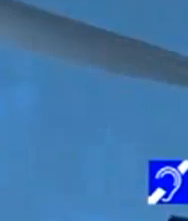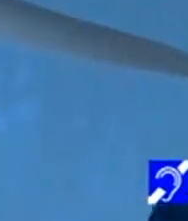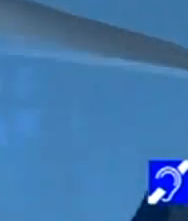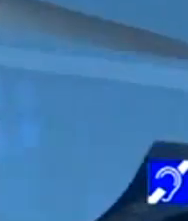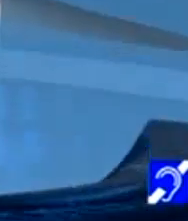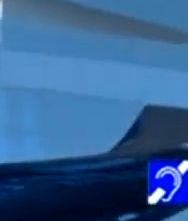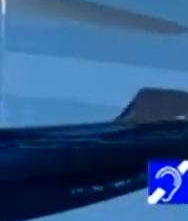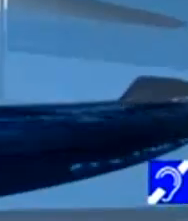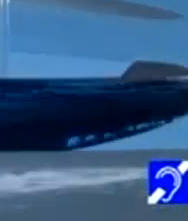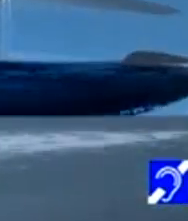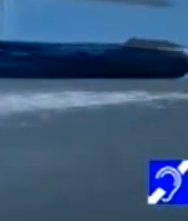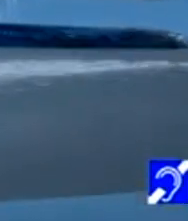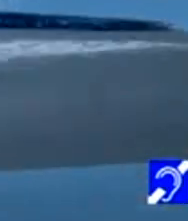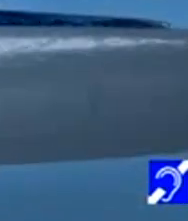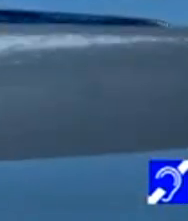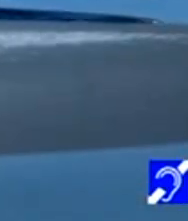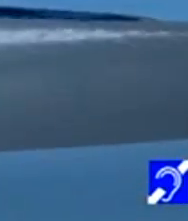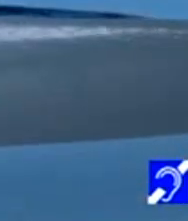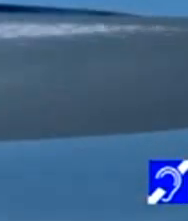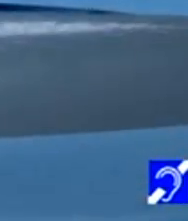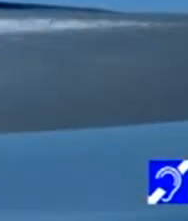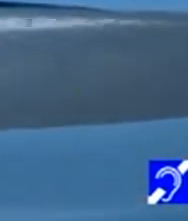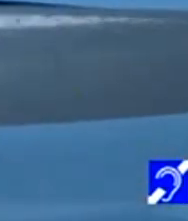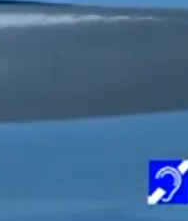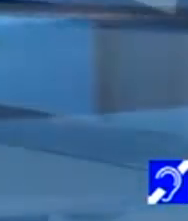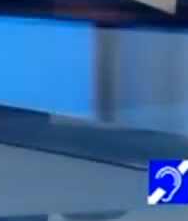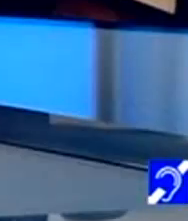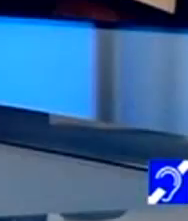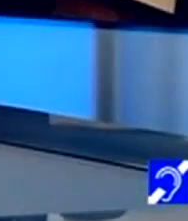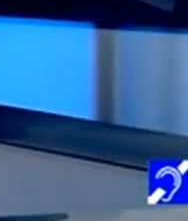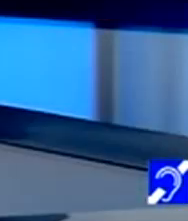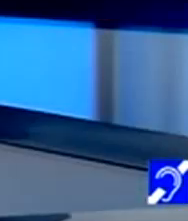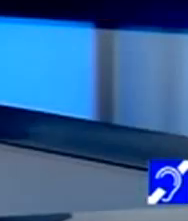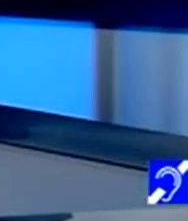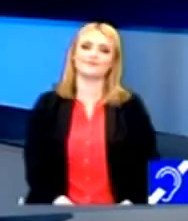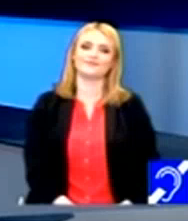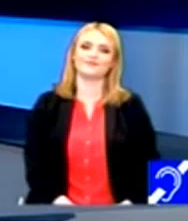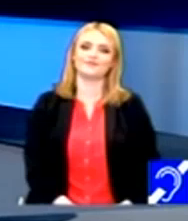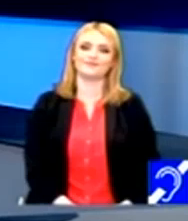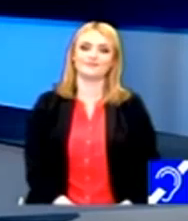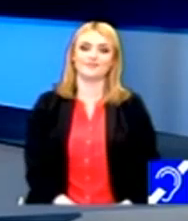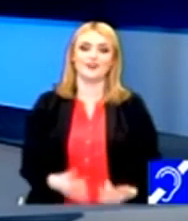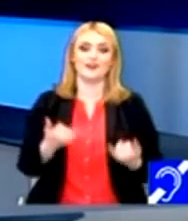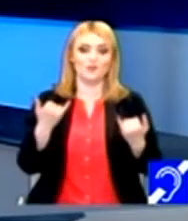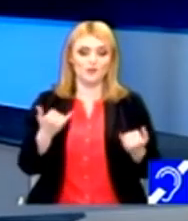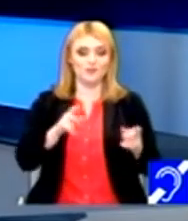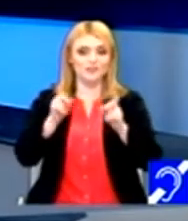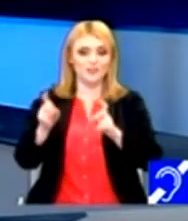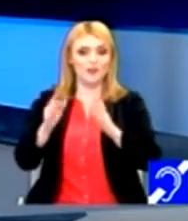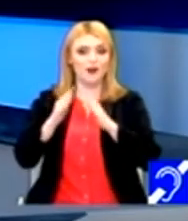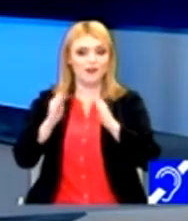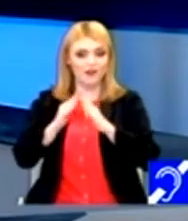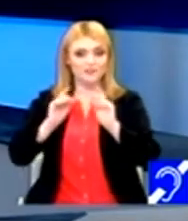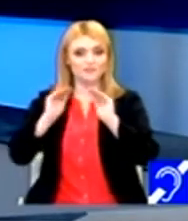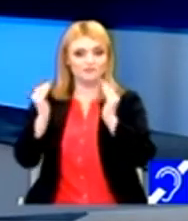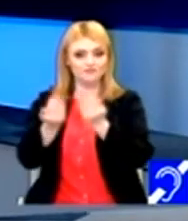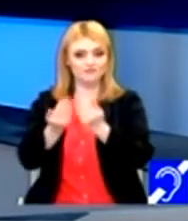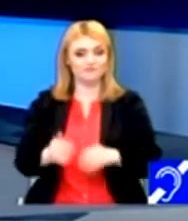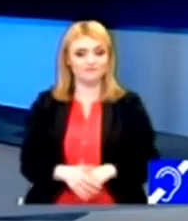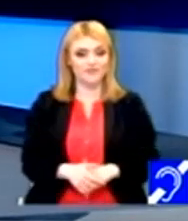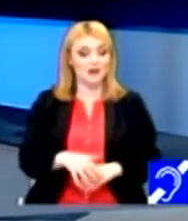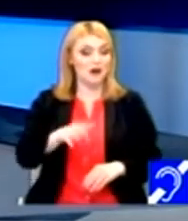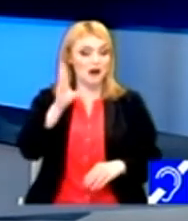tratarea pacienților. Medicii din instituțiile prespitalicești vor primi un spor de 50%. De mâine și centrul de triere de la Moldexpo